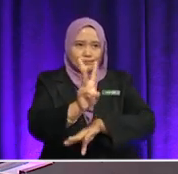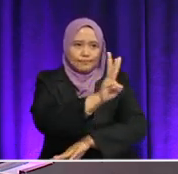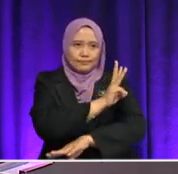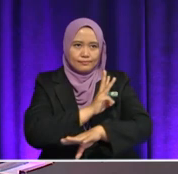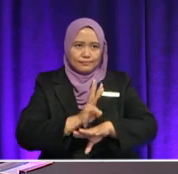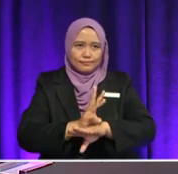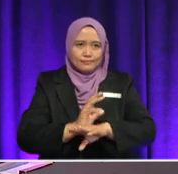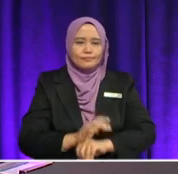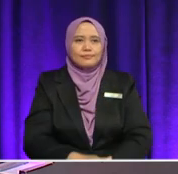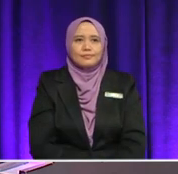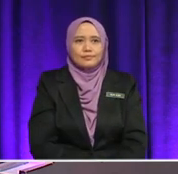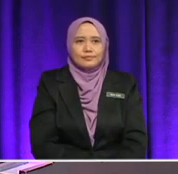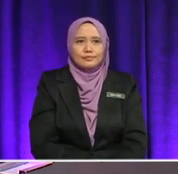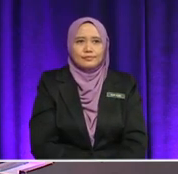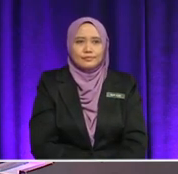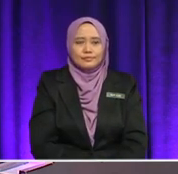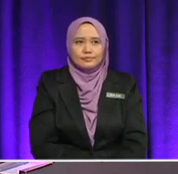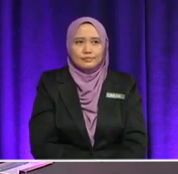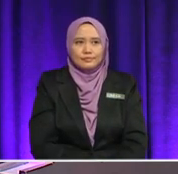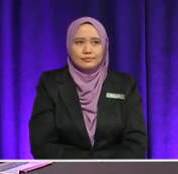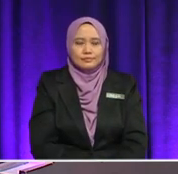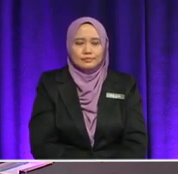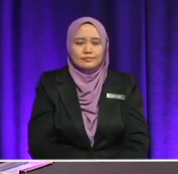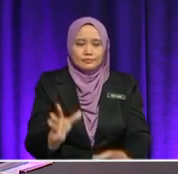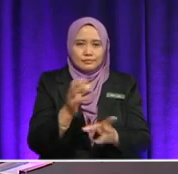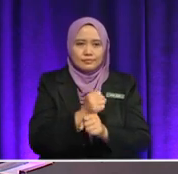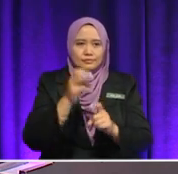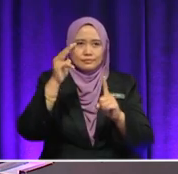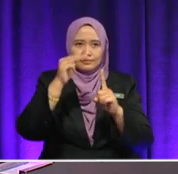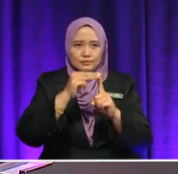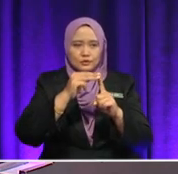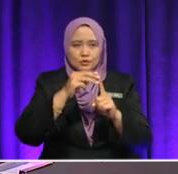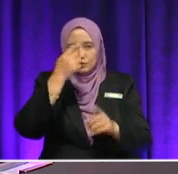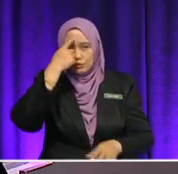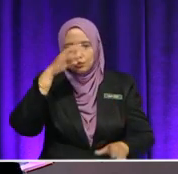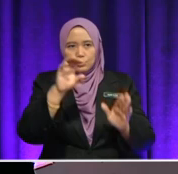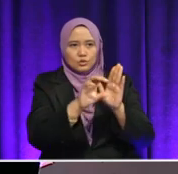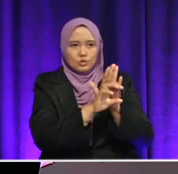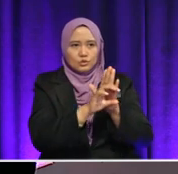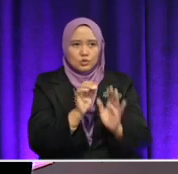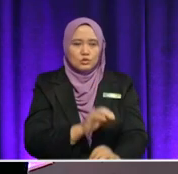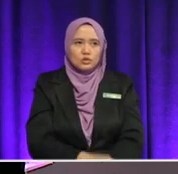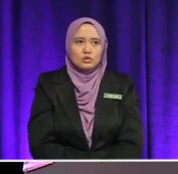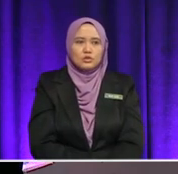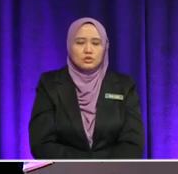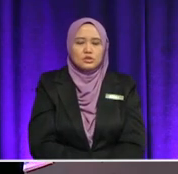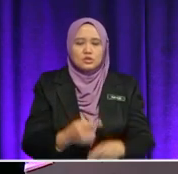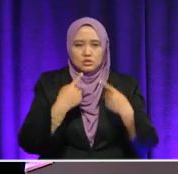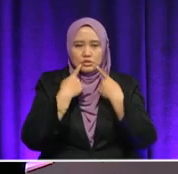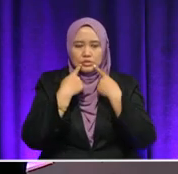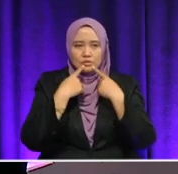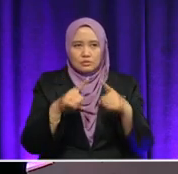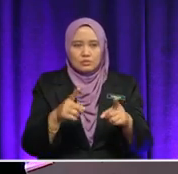itu tapi sudah dapat markah contoh jadi jawaban tepat